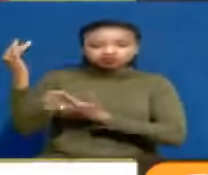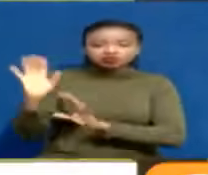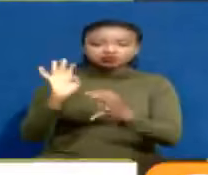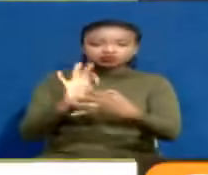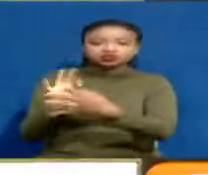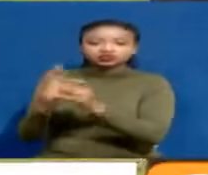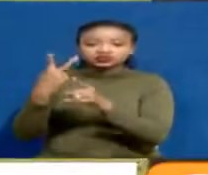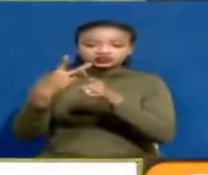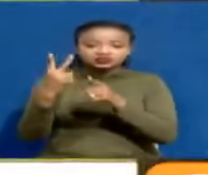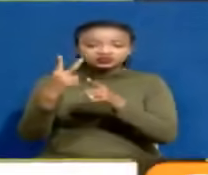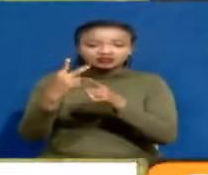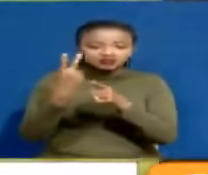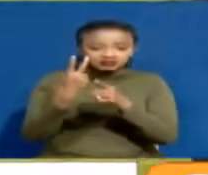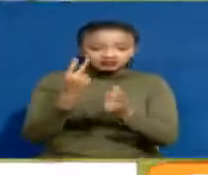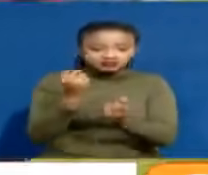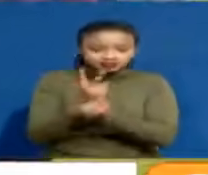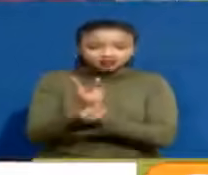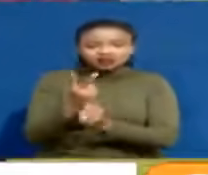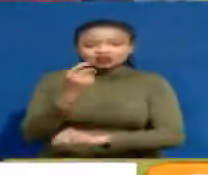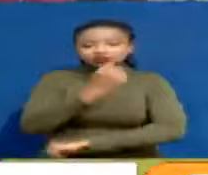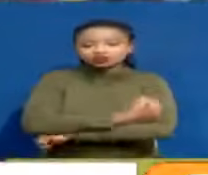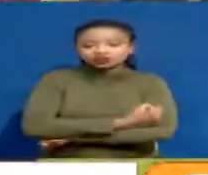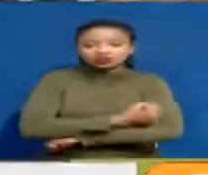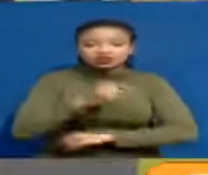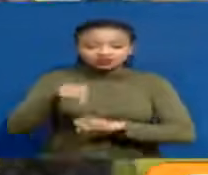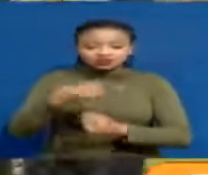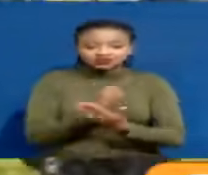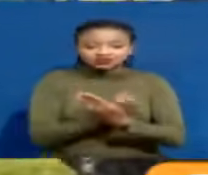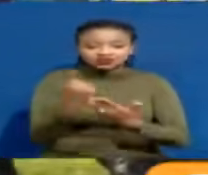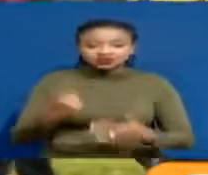shule za upili wiki hii. Elfas Lagat, Suninga Citizen, Nairobi.